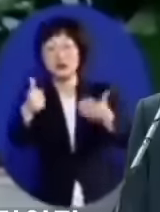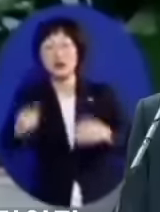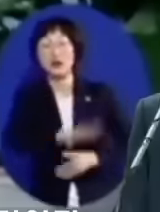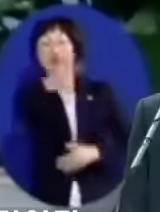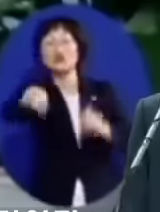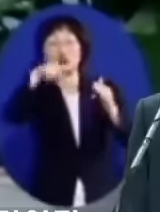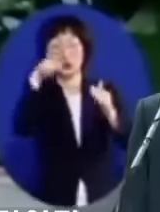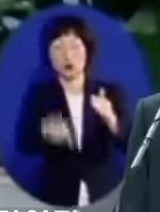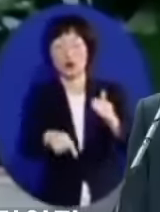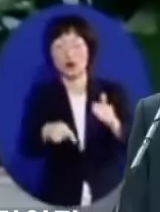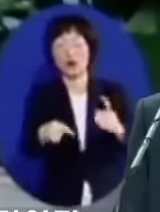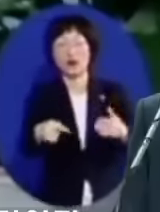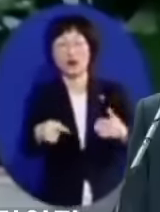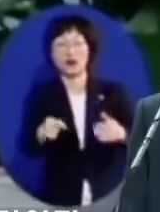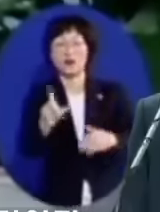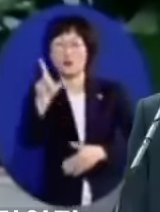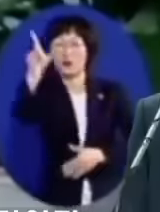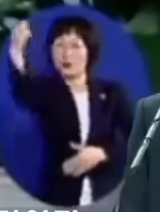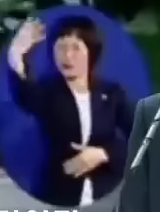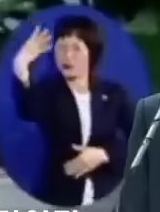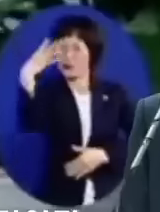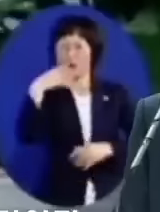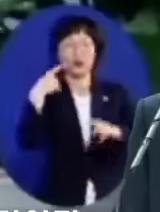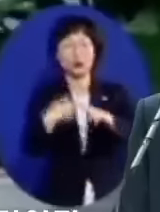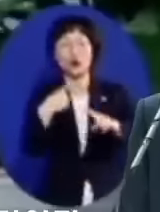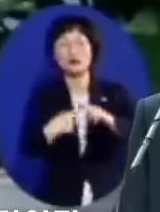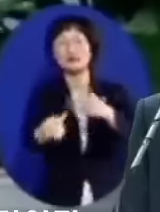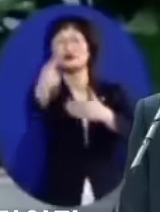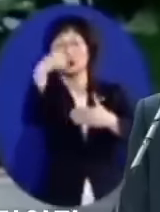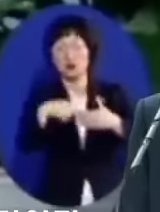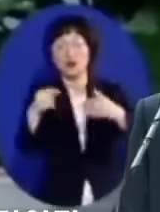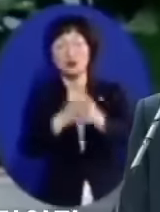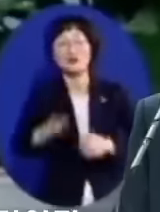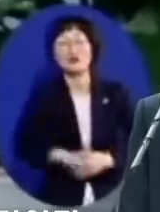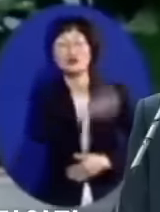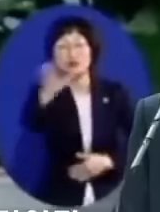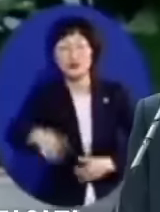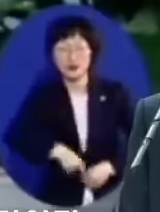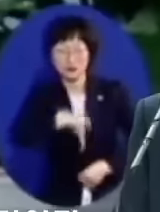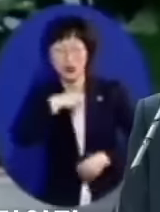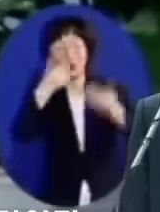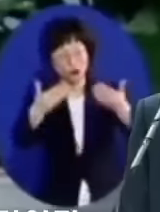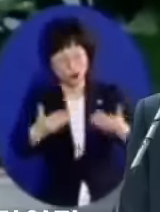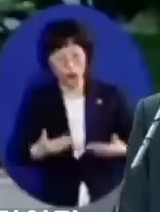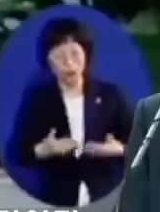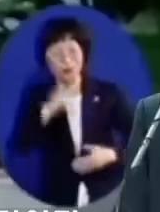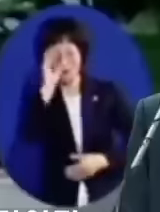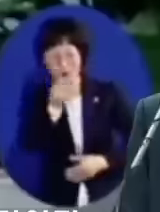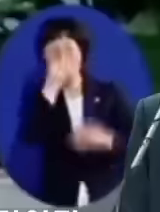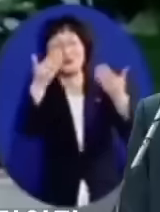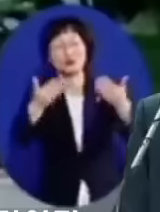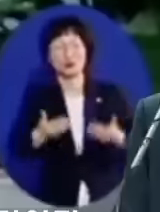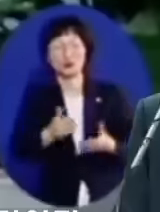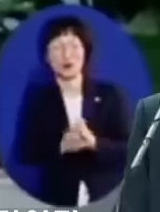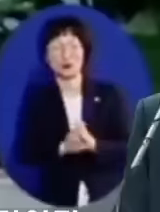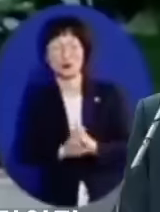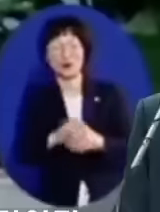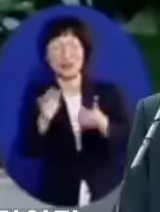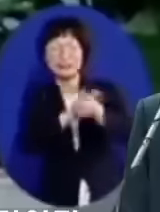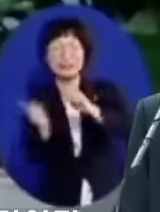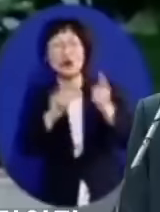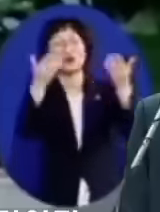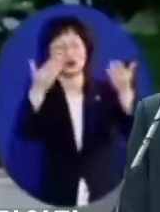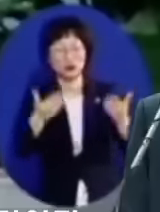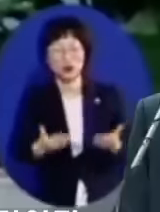속에 들어오는 태양처럼 빛을 비치며 들어오셔서 우리에게 의로움을 주시고 거룩함을 주시고 치료를